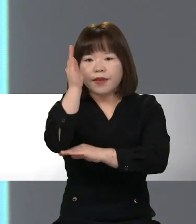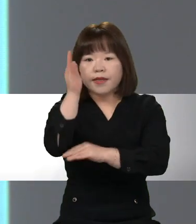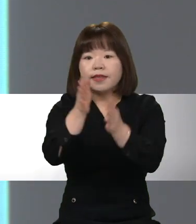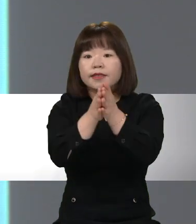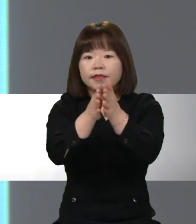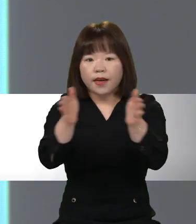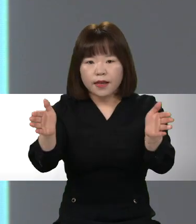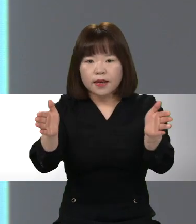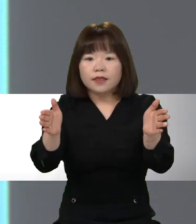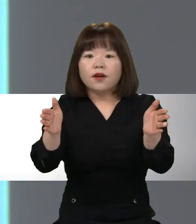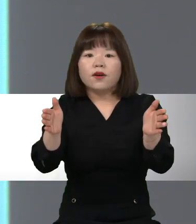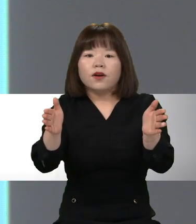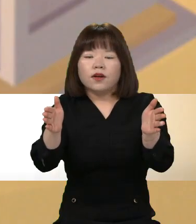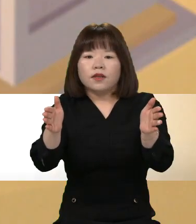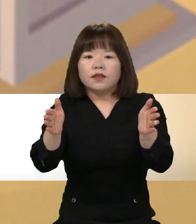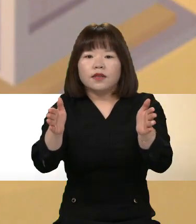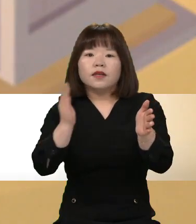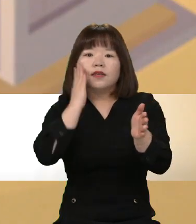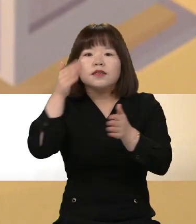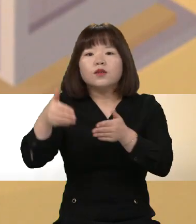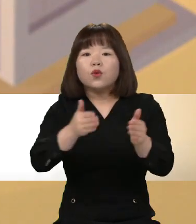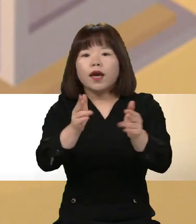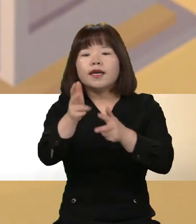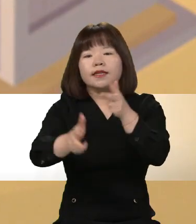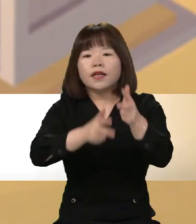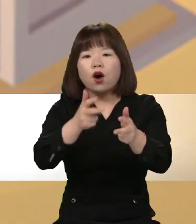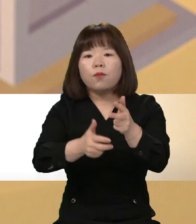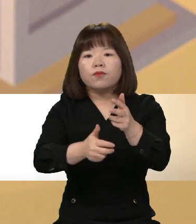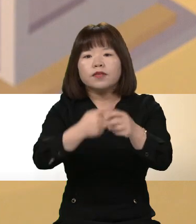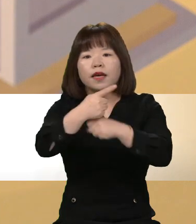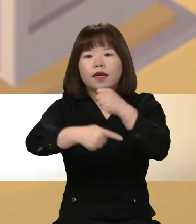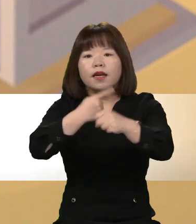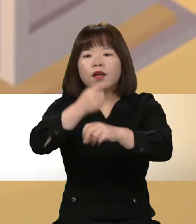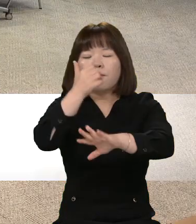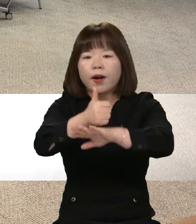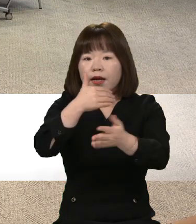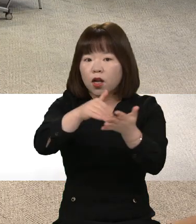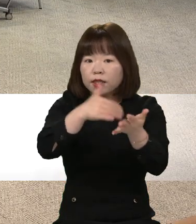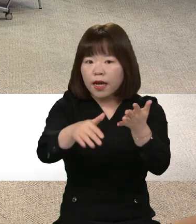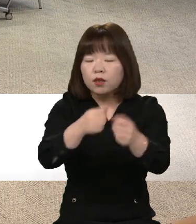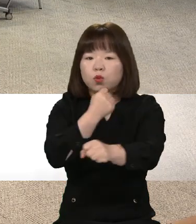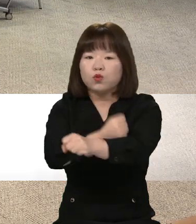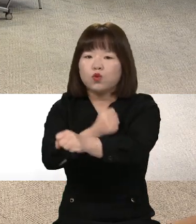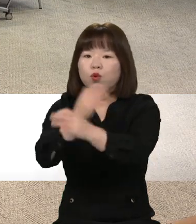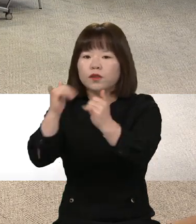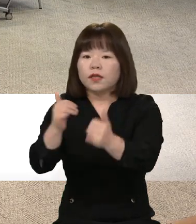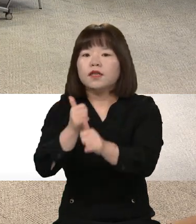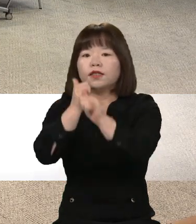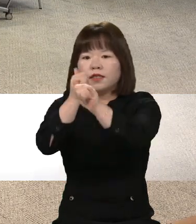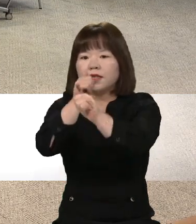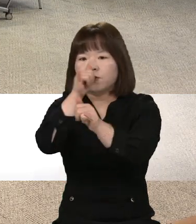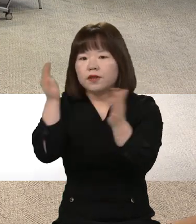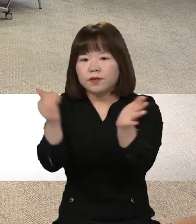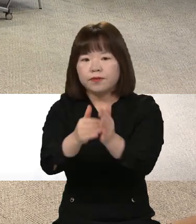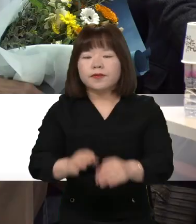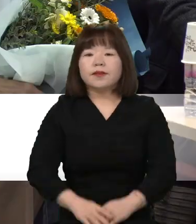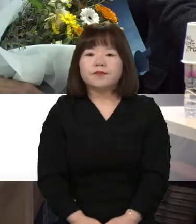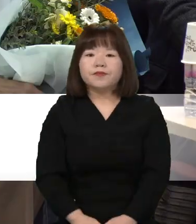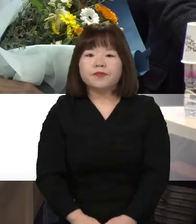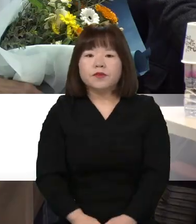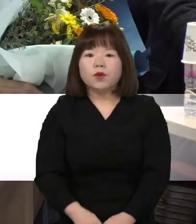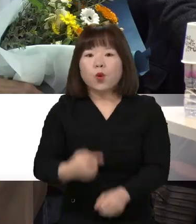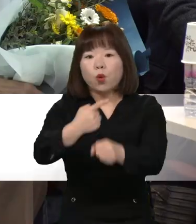홍차가의 강연으로 시작됐으며 포항 그린웨이 프로젝트의 연말 결산과 함께 유공자에 대한 시상도 이어졌습니다